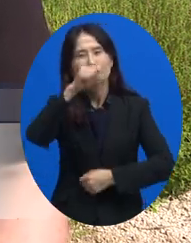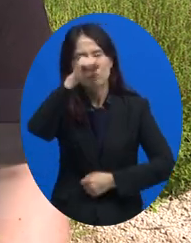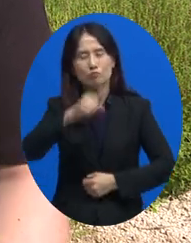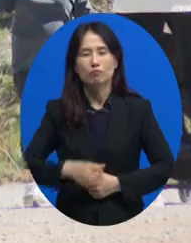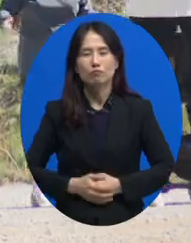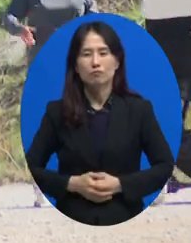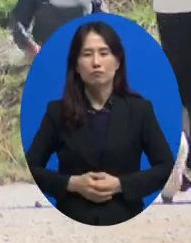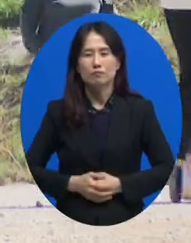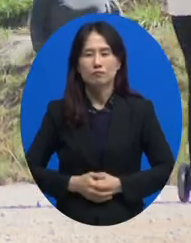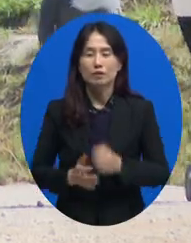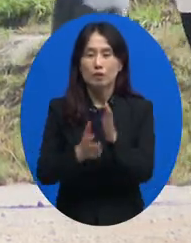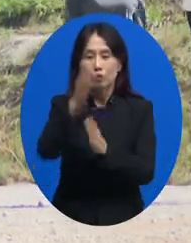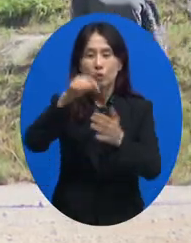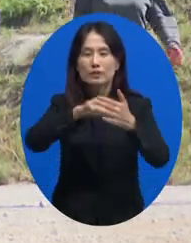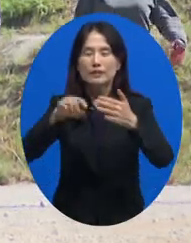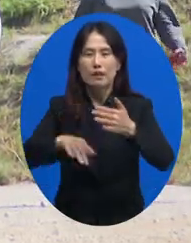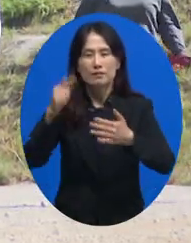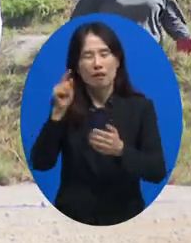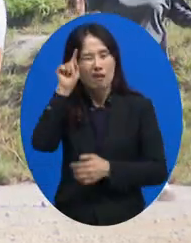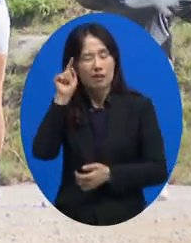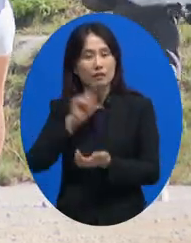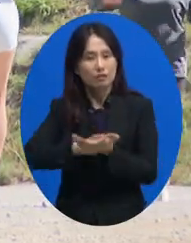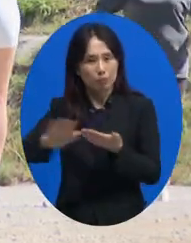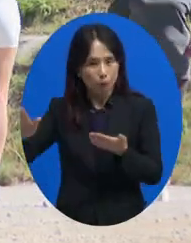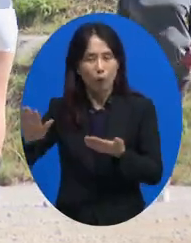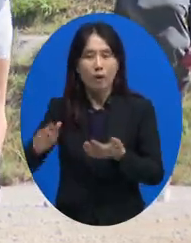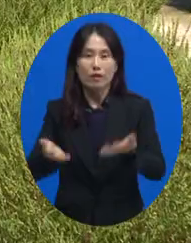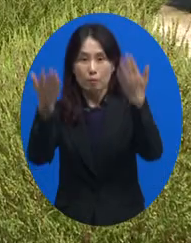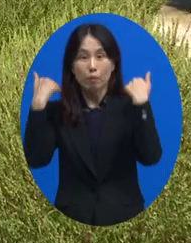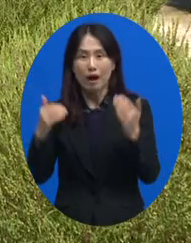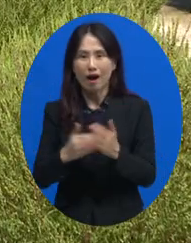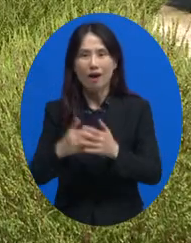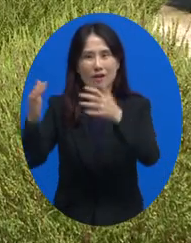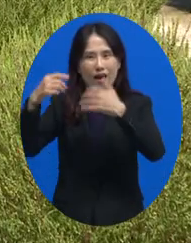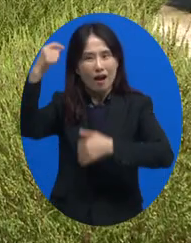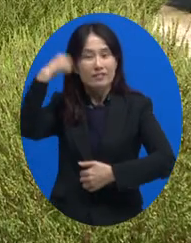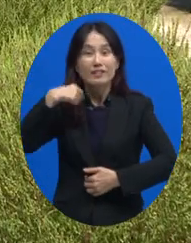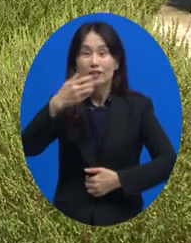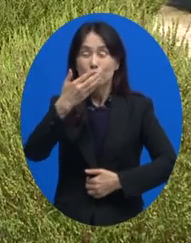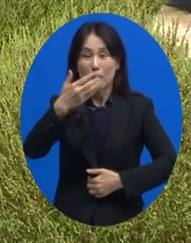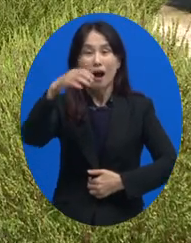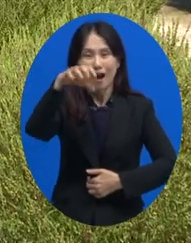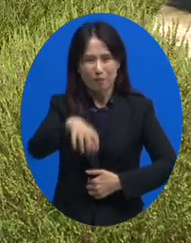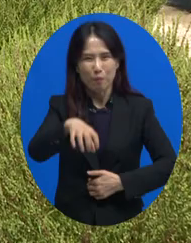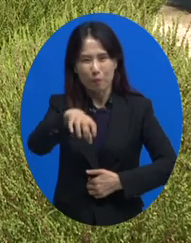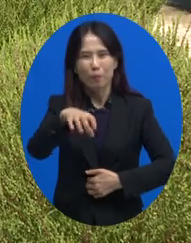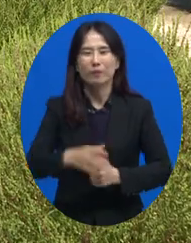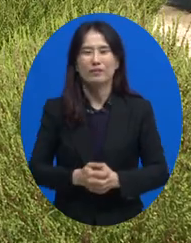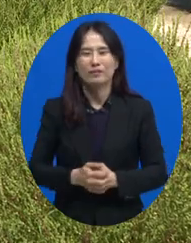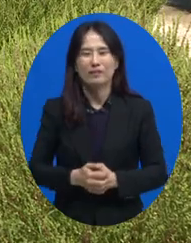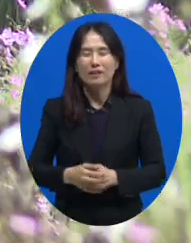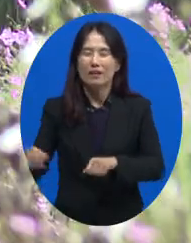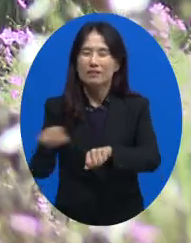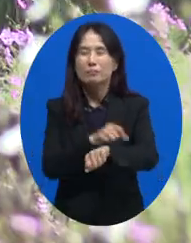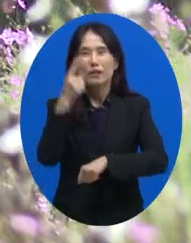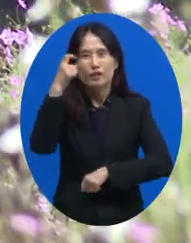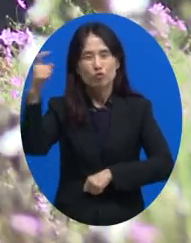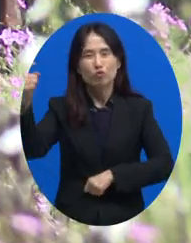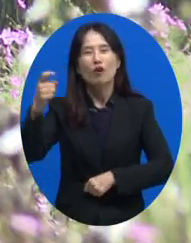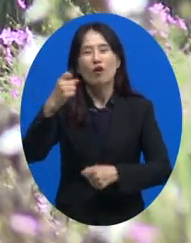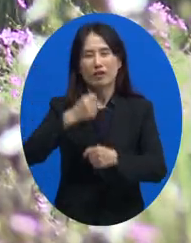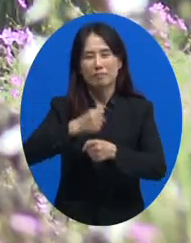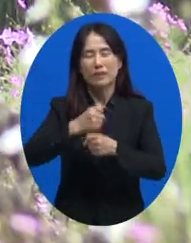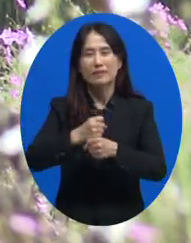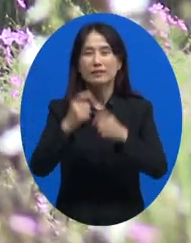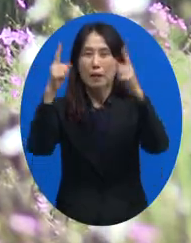좋은 것 같아요. 도심 속 스트레스를 날려버리고 깊어가는 가을을 느낄 수 있는 경기도 내 꽃구경 명소에서 특별한 추억이